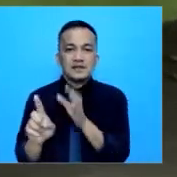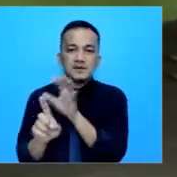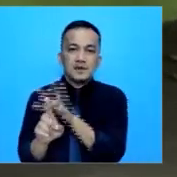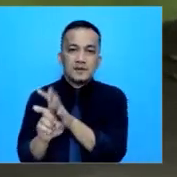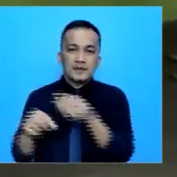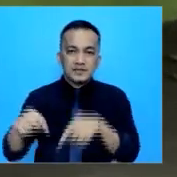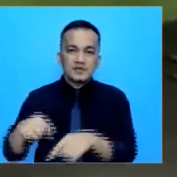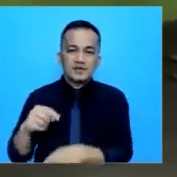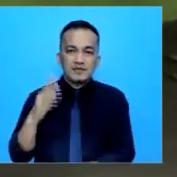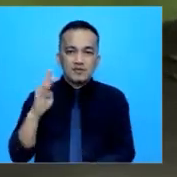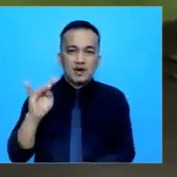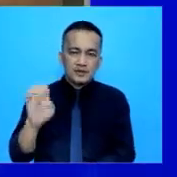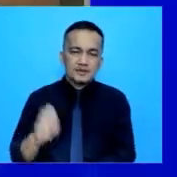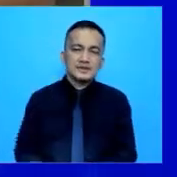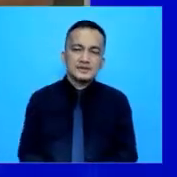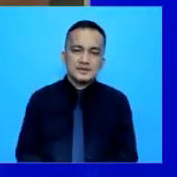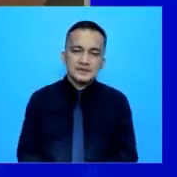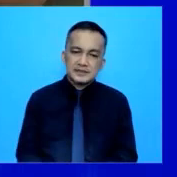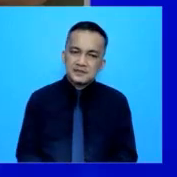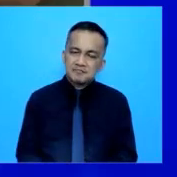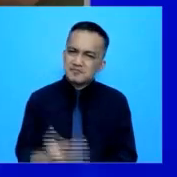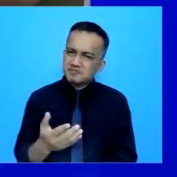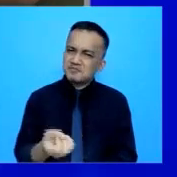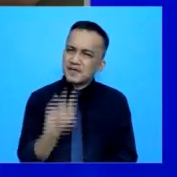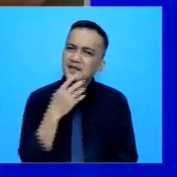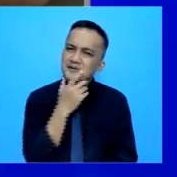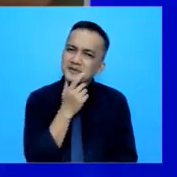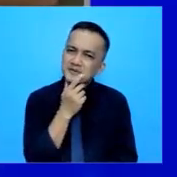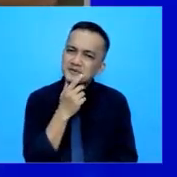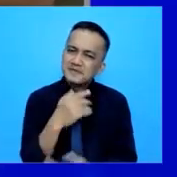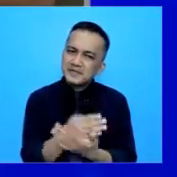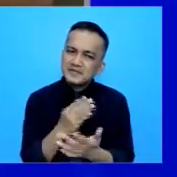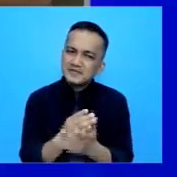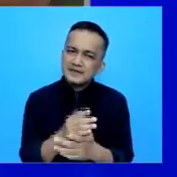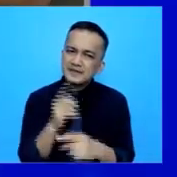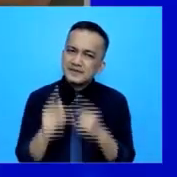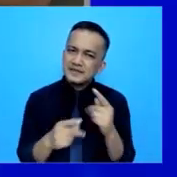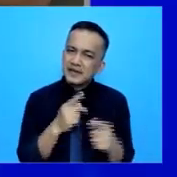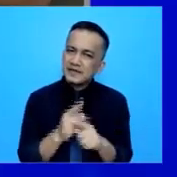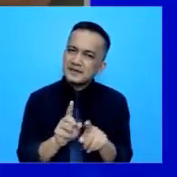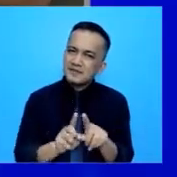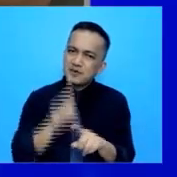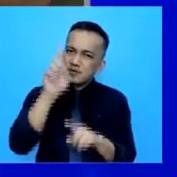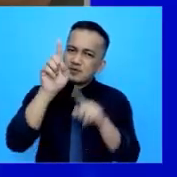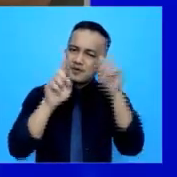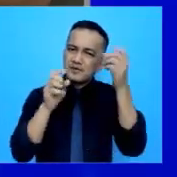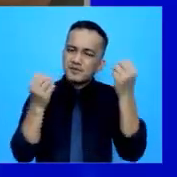Bocaue. Julius? Oo, mga more or less, mga magkano ba ang budget kapag ganyang klaseng paputok yung iyong bibilhin?